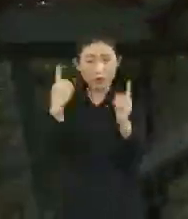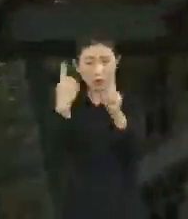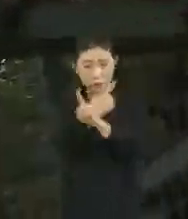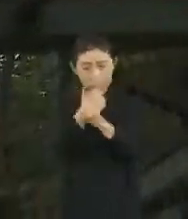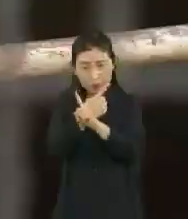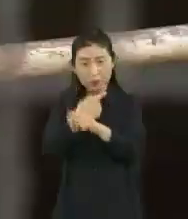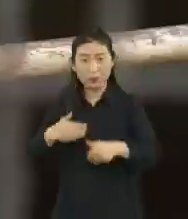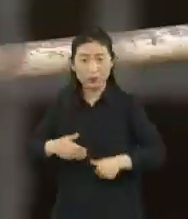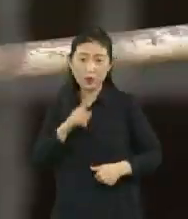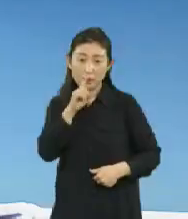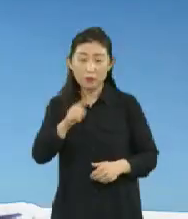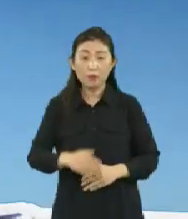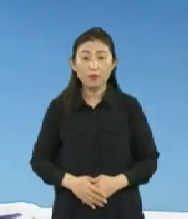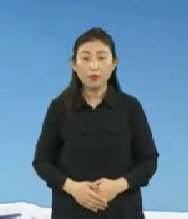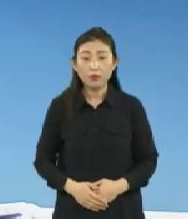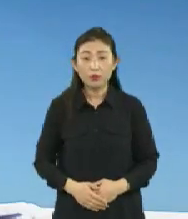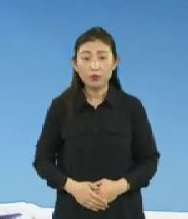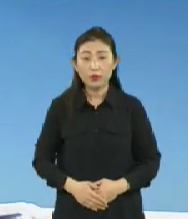덧붙였습니다.